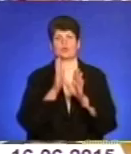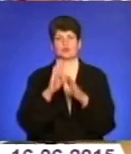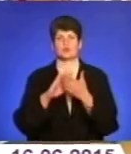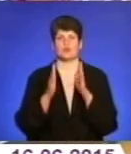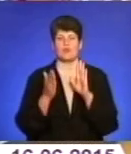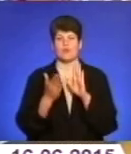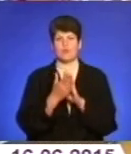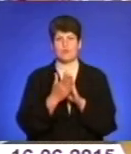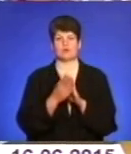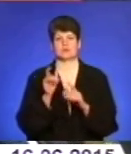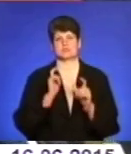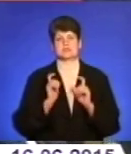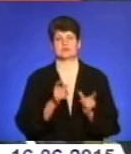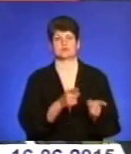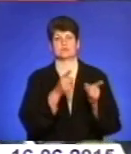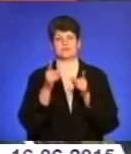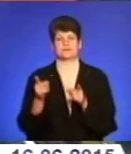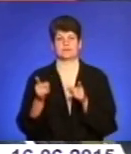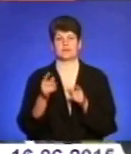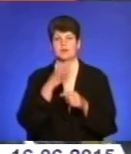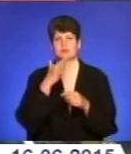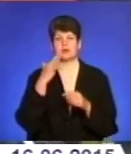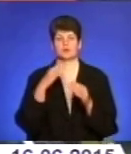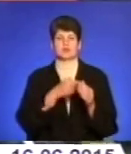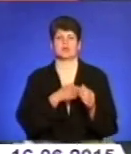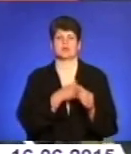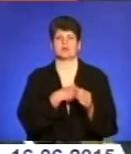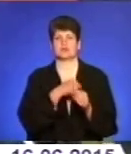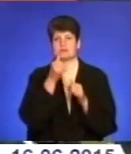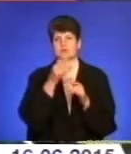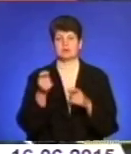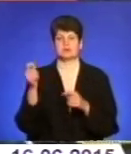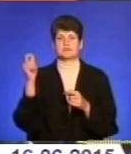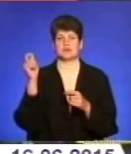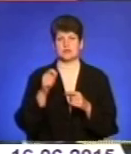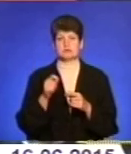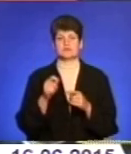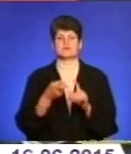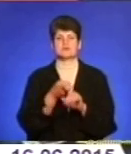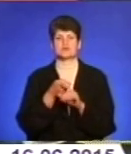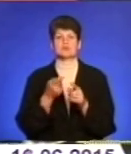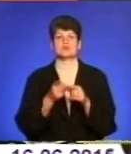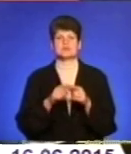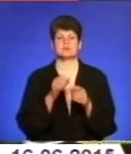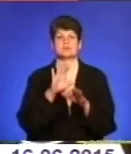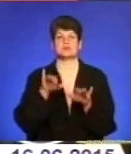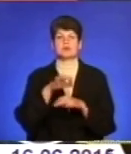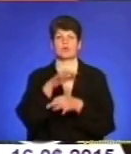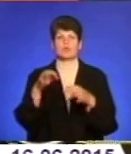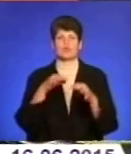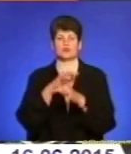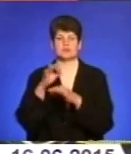пленарне засідання перенесли. І ряд депутатів не змогли прибути. У зв'язку з цим, після консультацій з уповноваженими керівниками